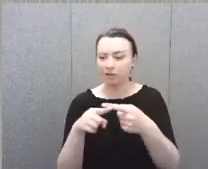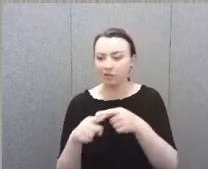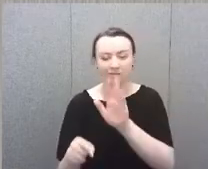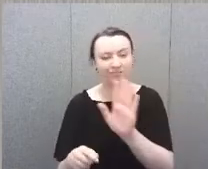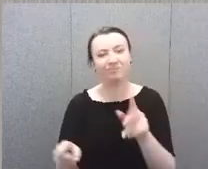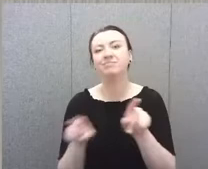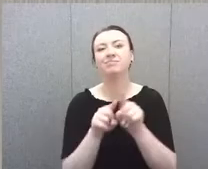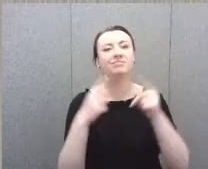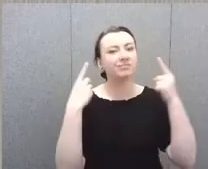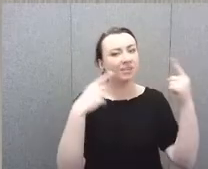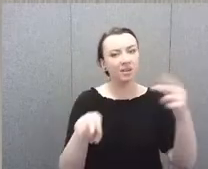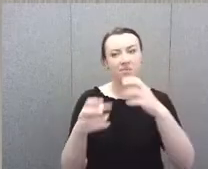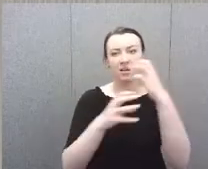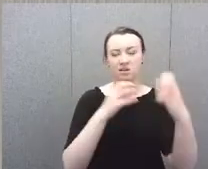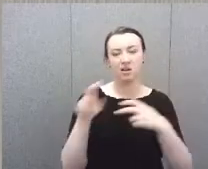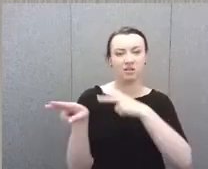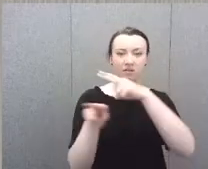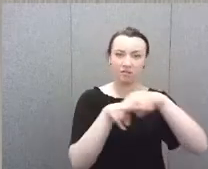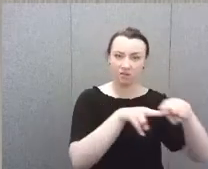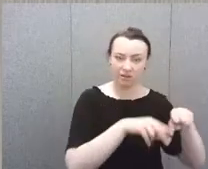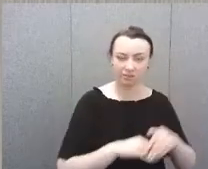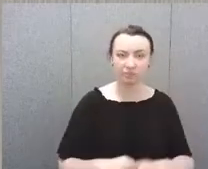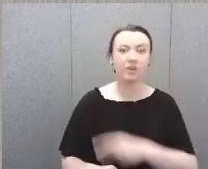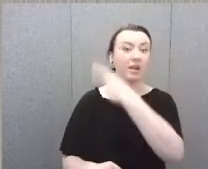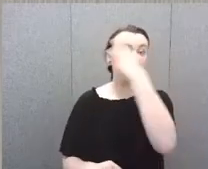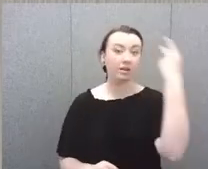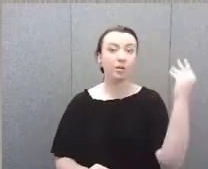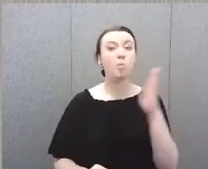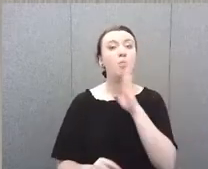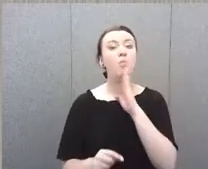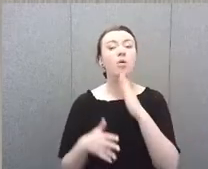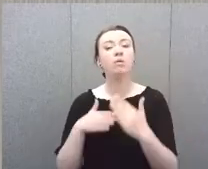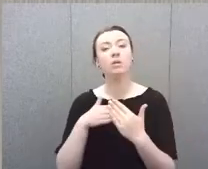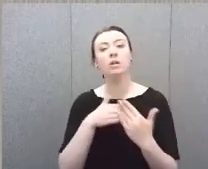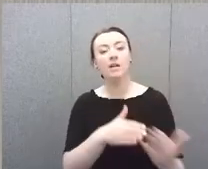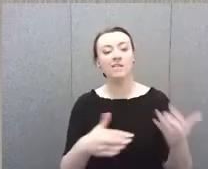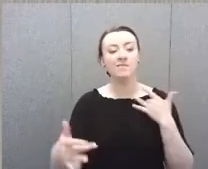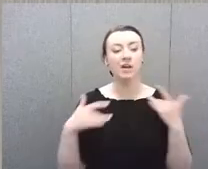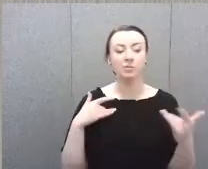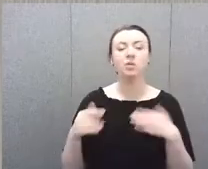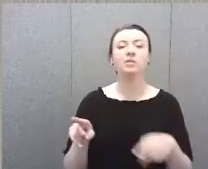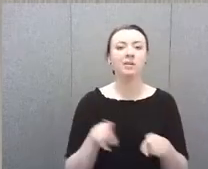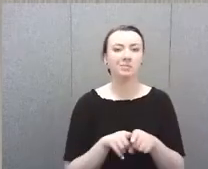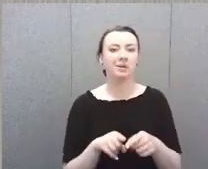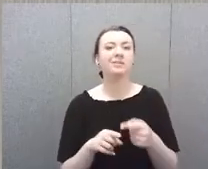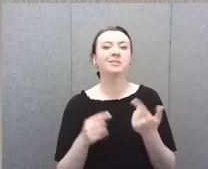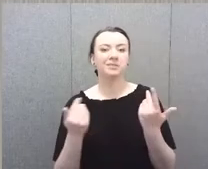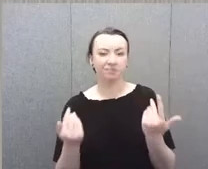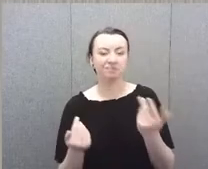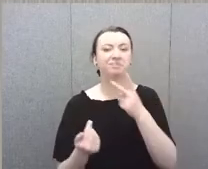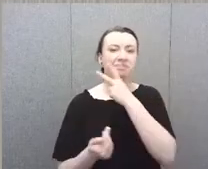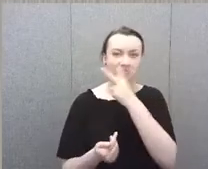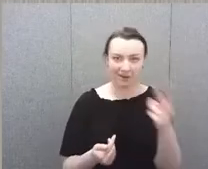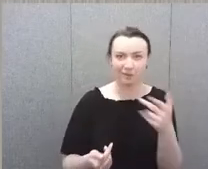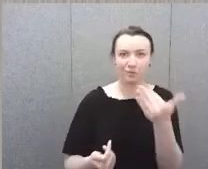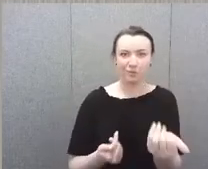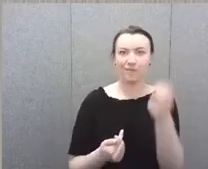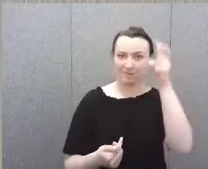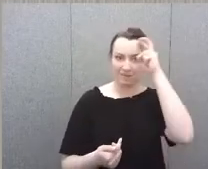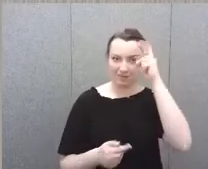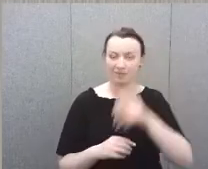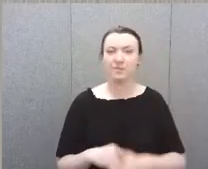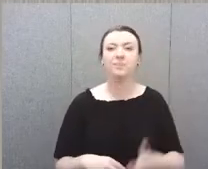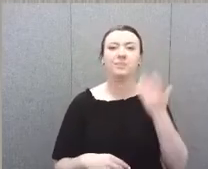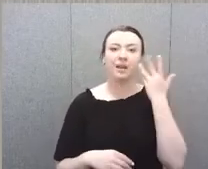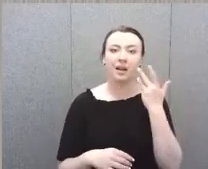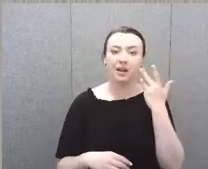только в Беларуси, но и в других местах мира. Лидерство женщин в Литве тоже у нас проявилось